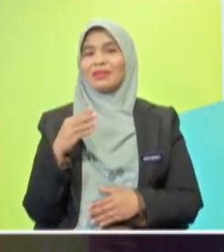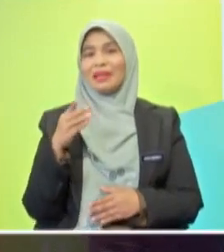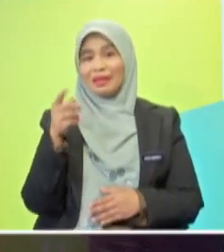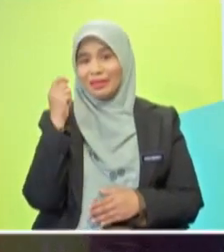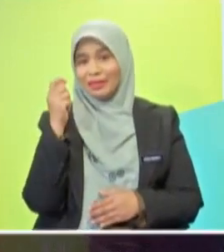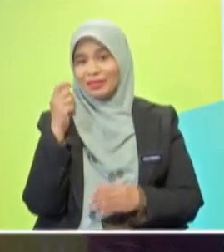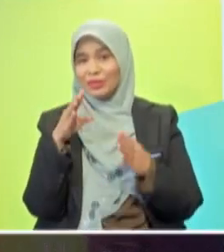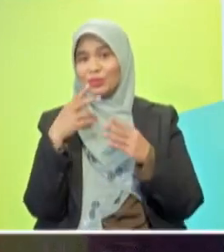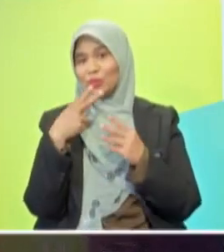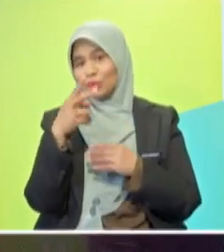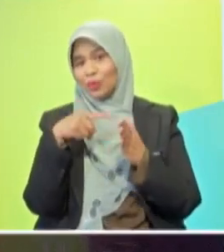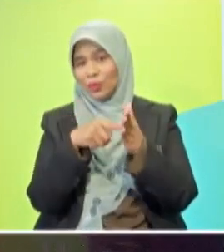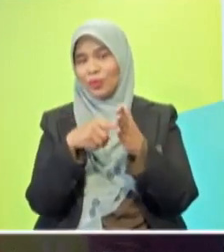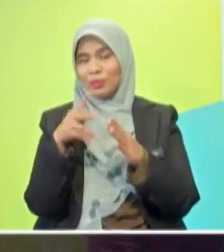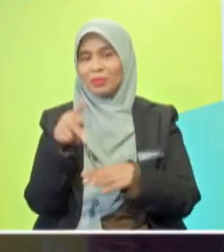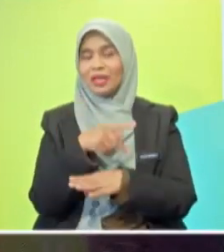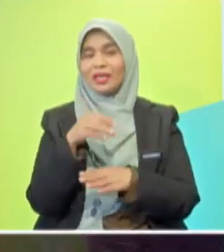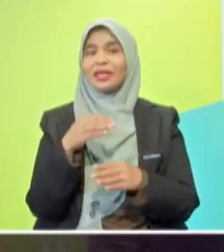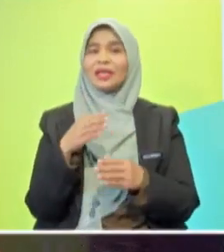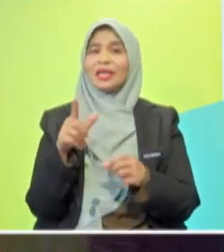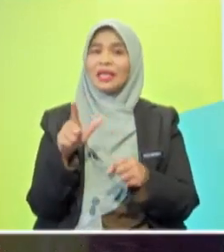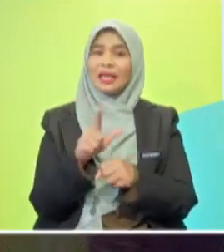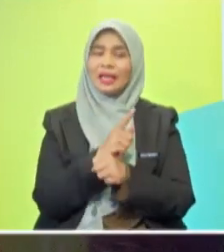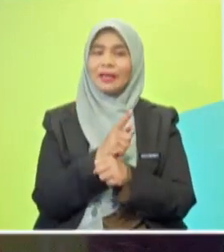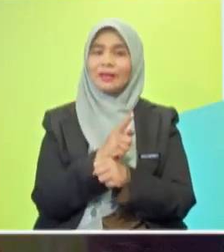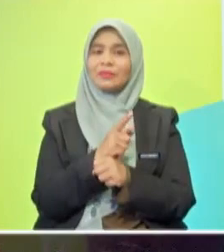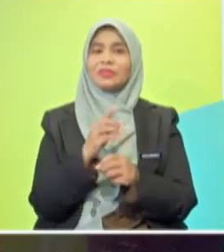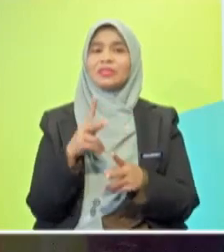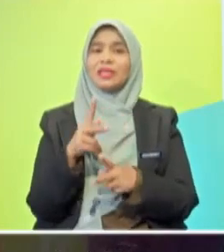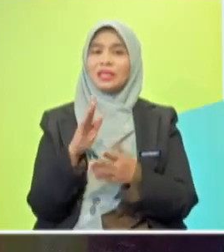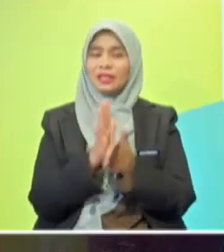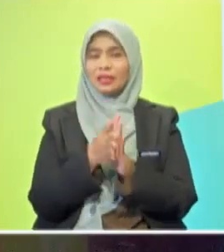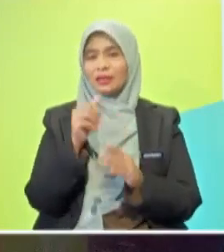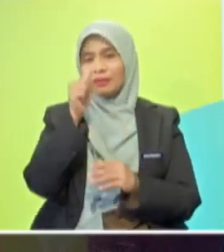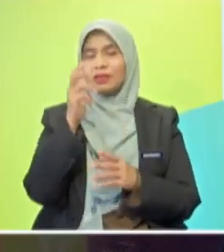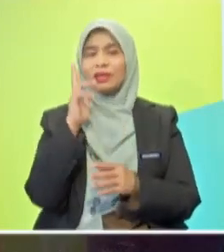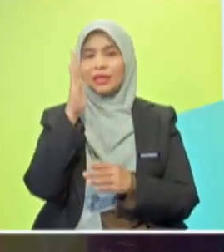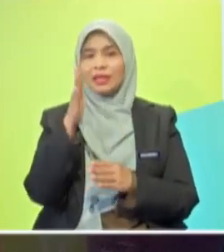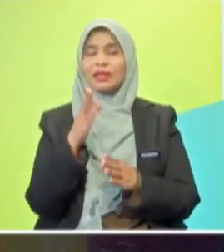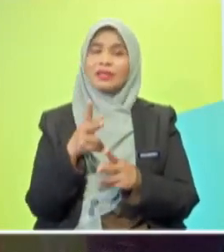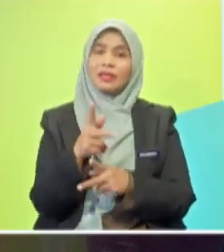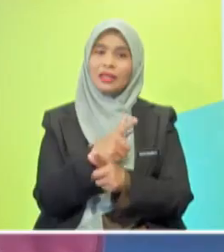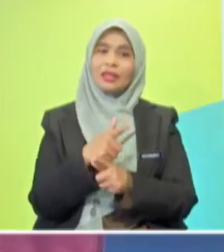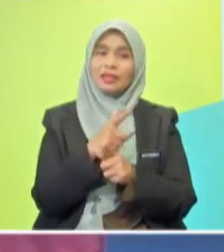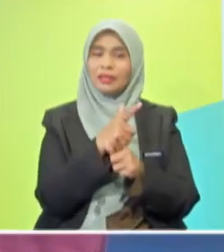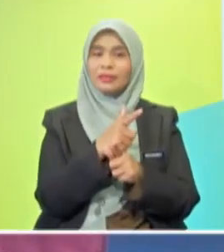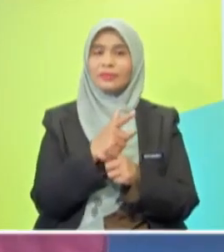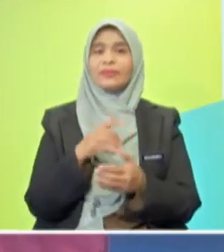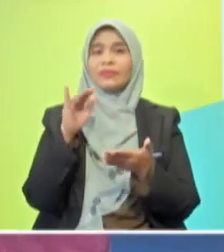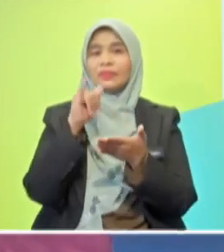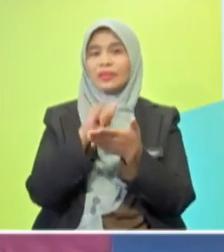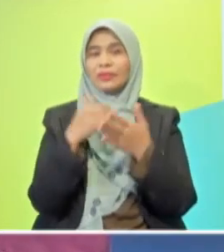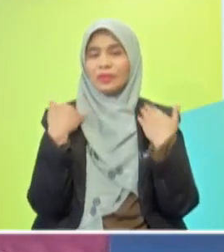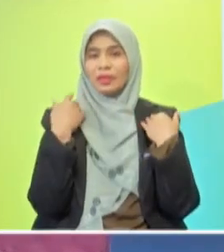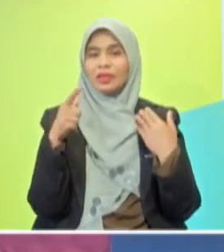daripada kejahatan yang ada padanya. Ya? Okey, itu doa